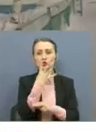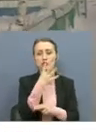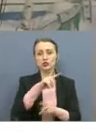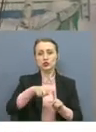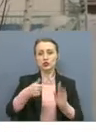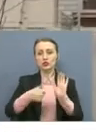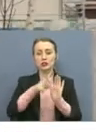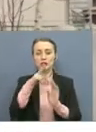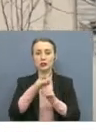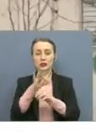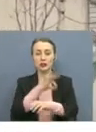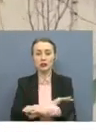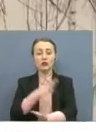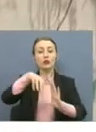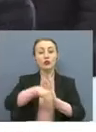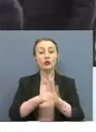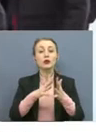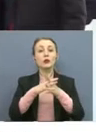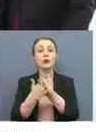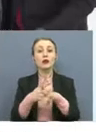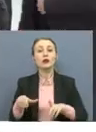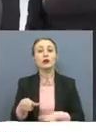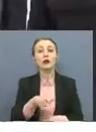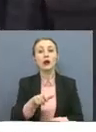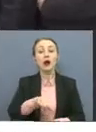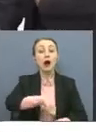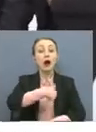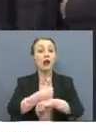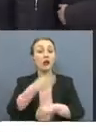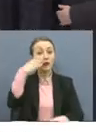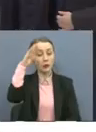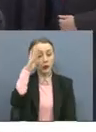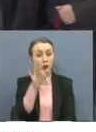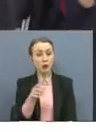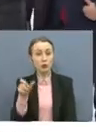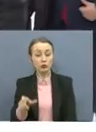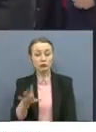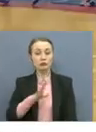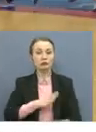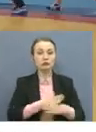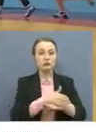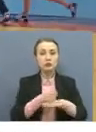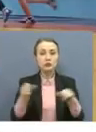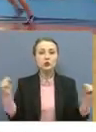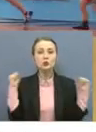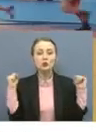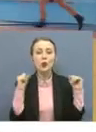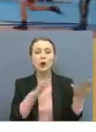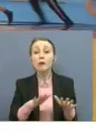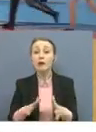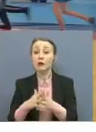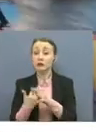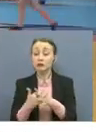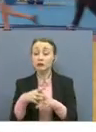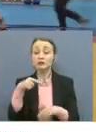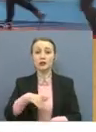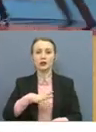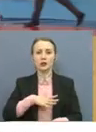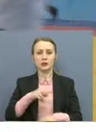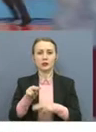аясында жүзеге асырылады деп жоспарлануда. Биыл елді мекеннің 4,6 шақырым жолына орташа жөндеу жүргізу көзделіп